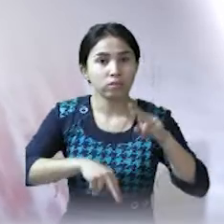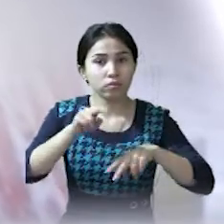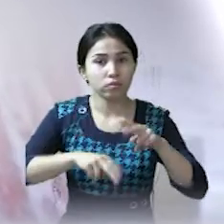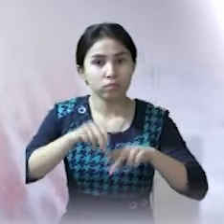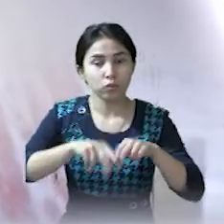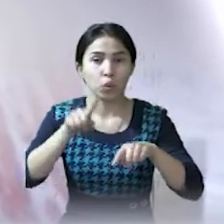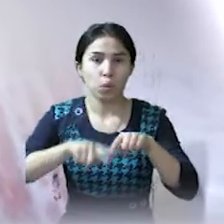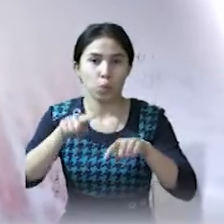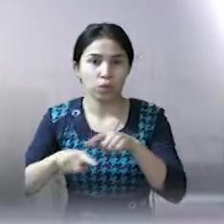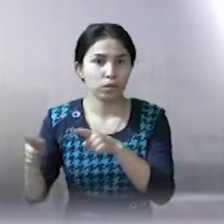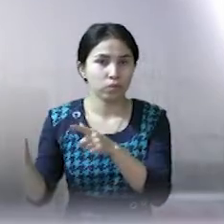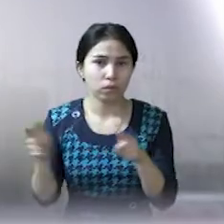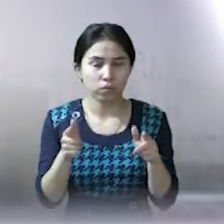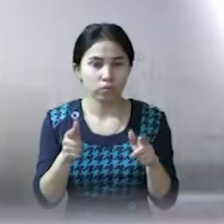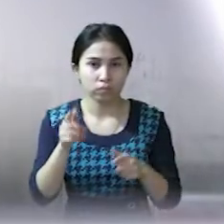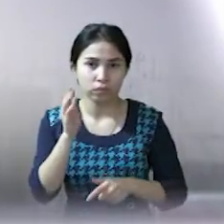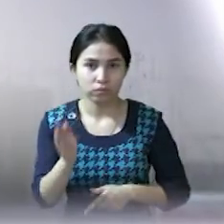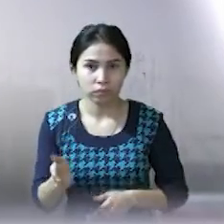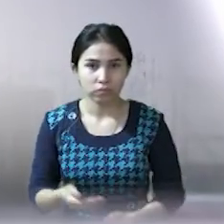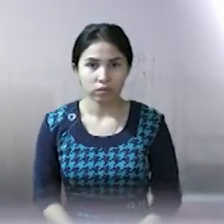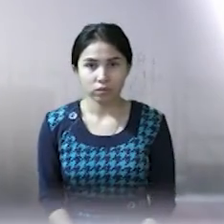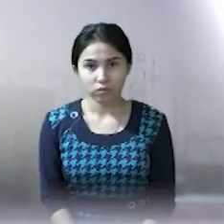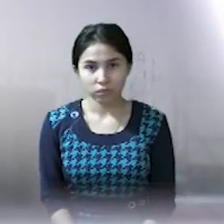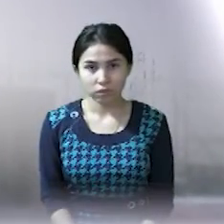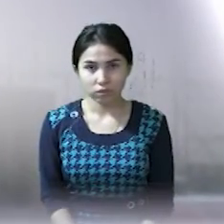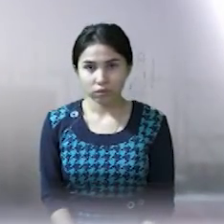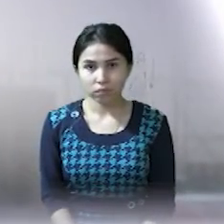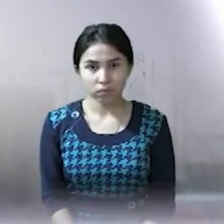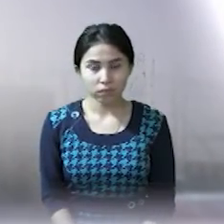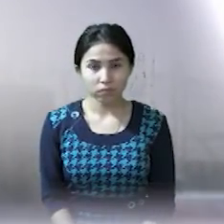шыққанша аяқталуы тиіс. Нұрлан Әбдікәрім, Әділбек Саммаликов, Жетшет Ньюс.